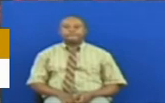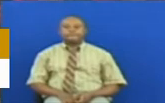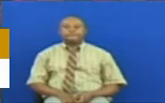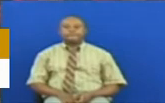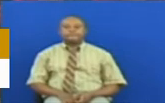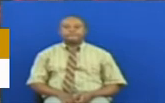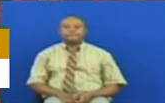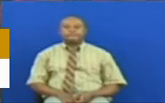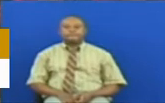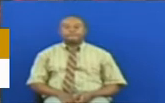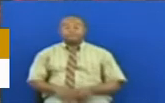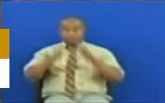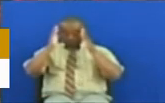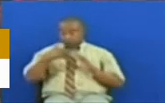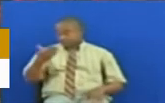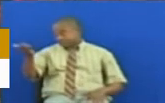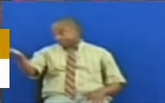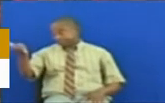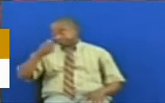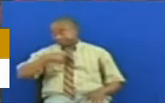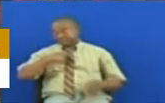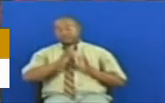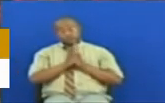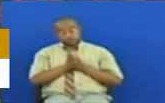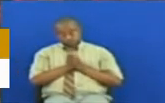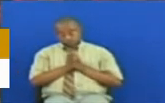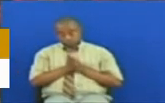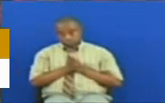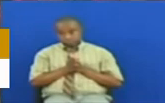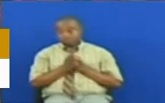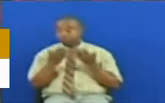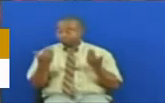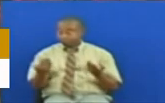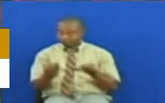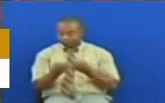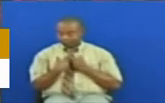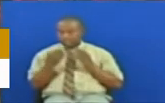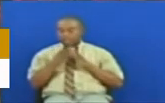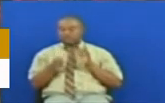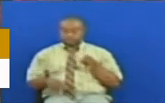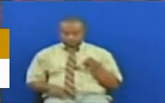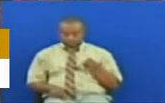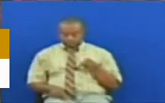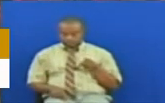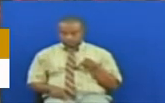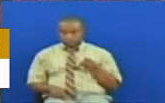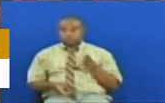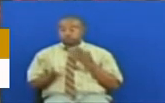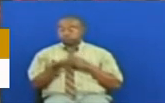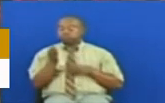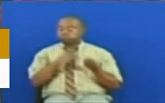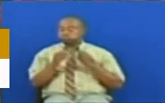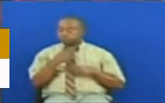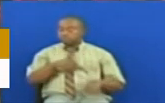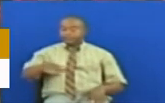kwa heshima na taadhima nikushukuru sana na mimi kunipa nafasi hii kuweza kuchangia katika eneo